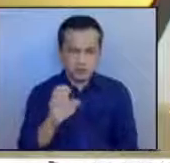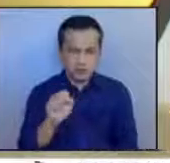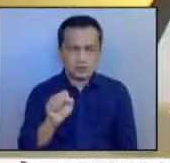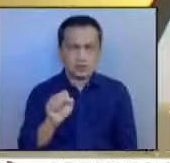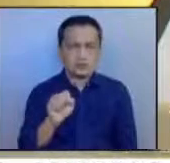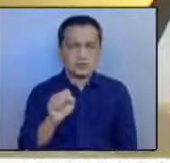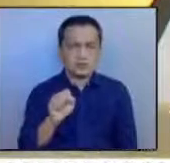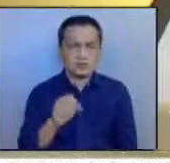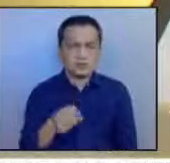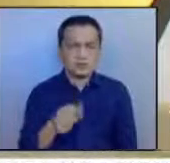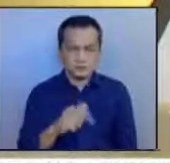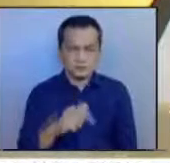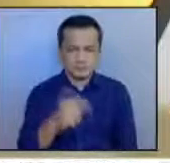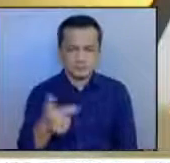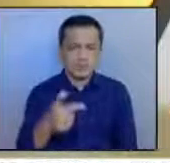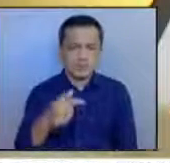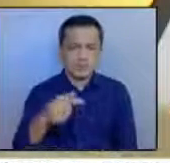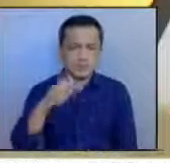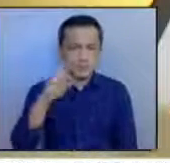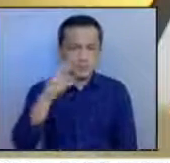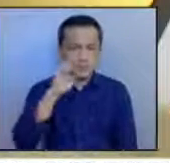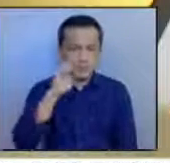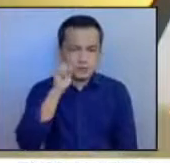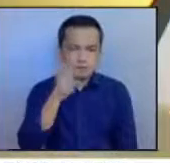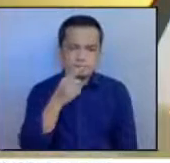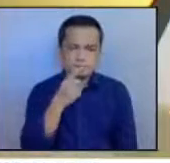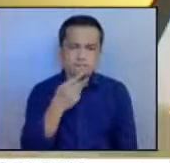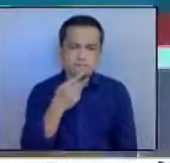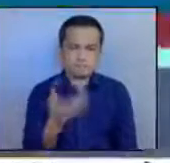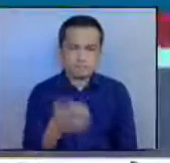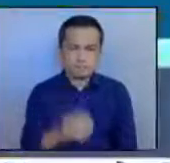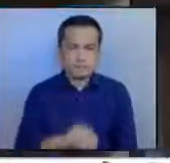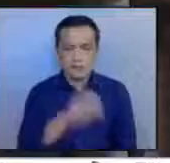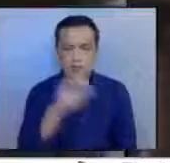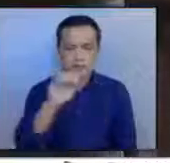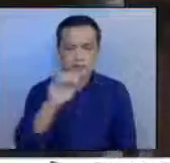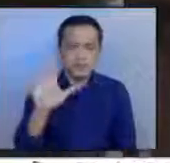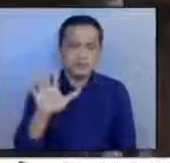Si Eunice Samonte sa detalye, Rise and Shine, Eunice.